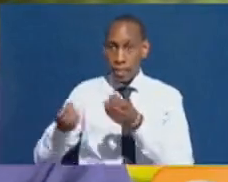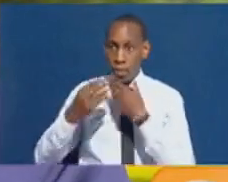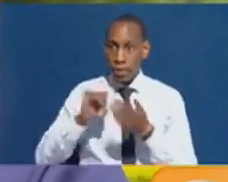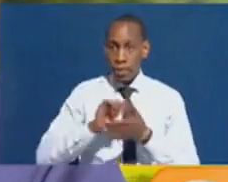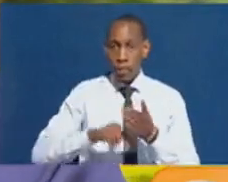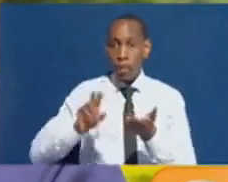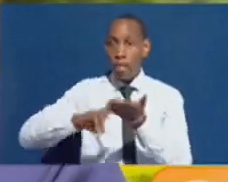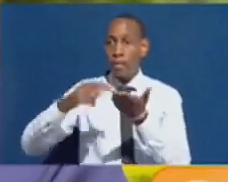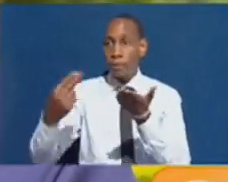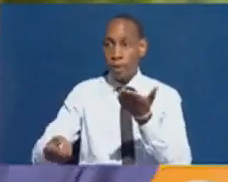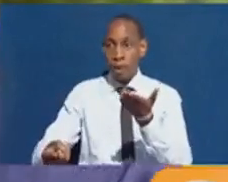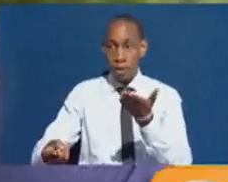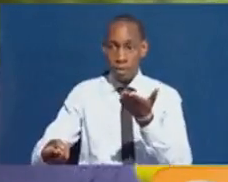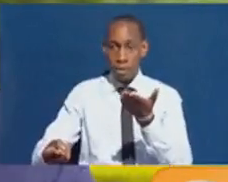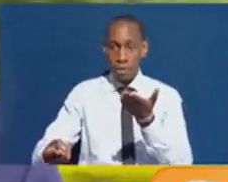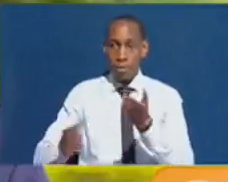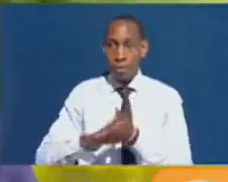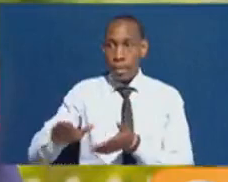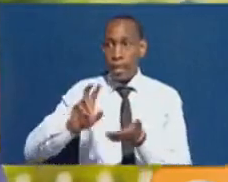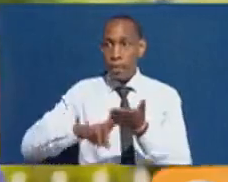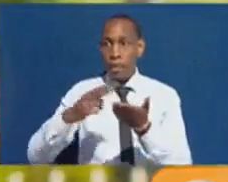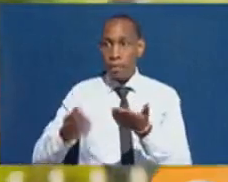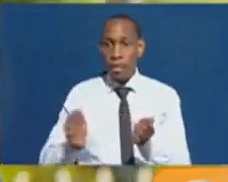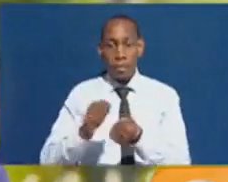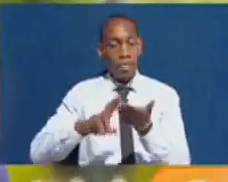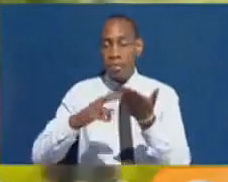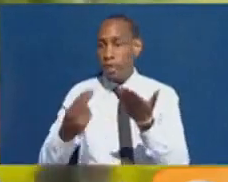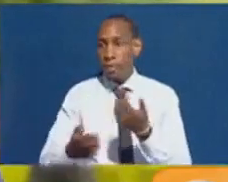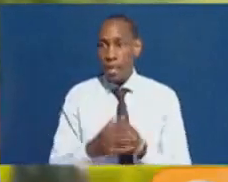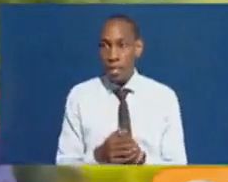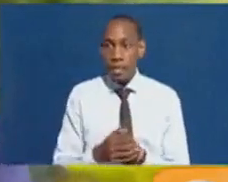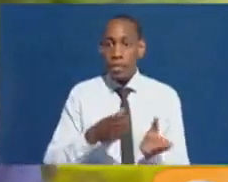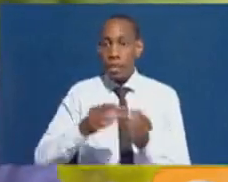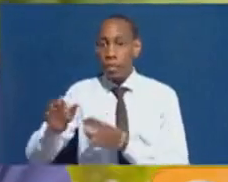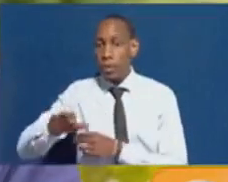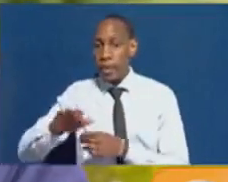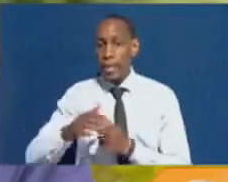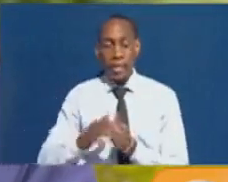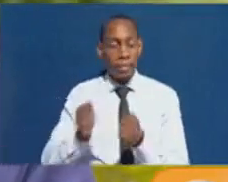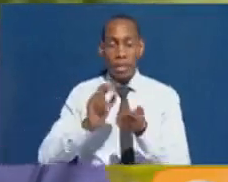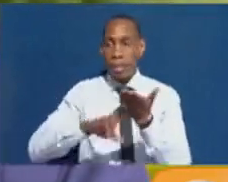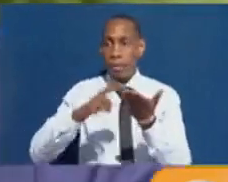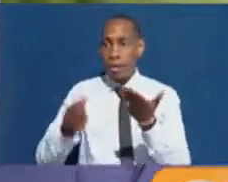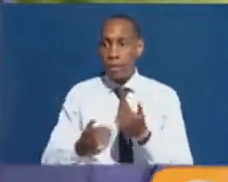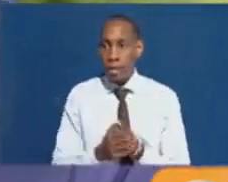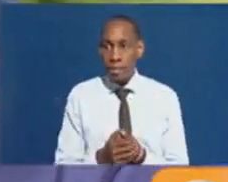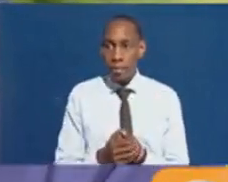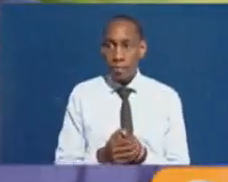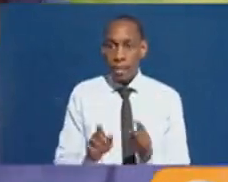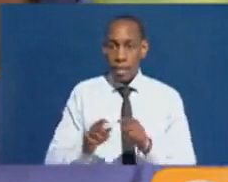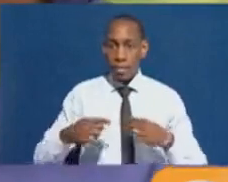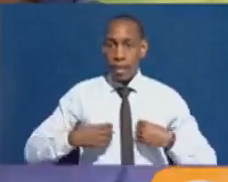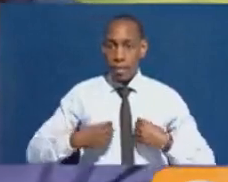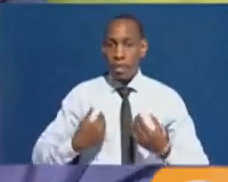walianguka. Mali unaambiwa walianguka, uwezi anguka. Si tulienda hadi kwa site, uwezi anguka. Then nguo zao zilikuwa hapo.